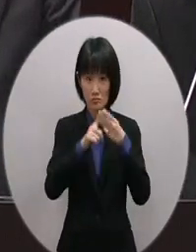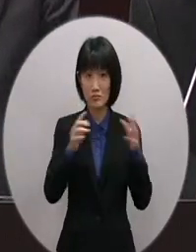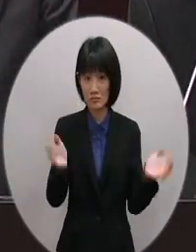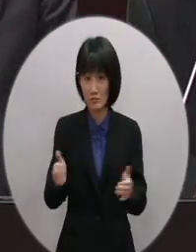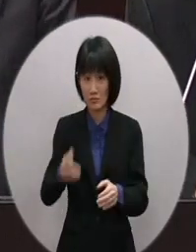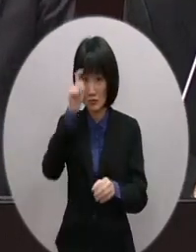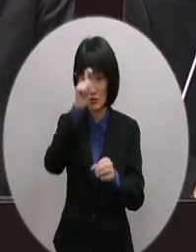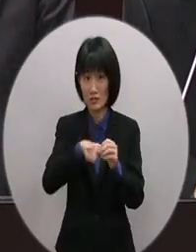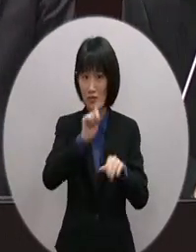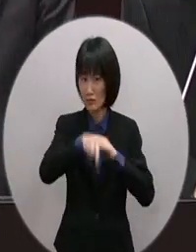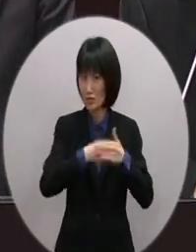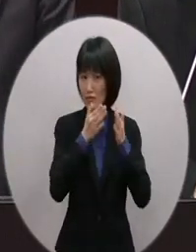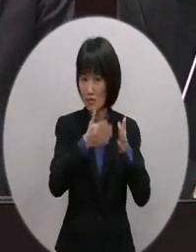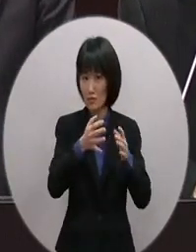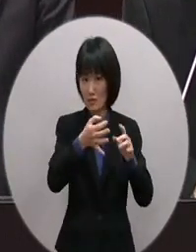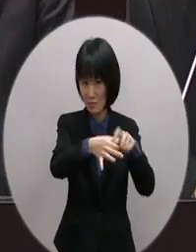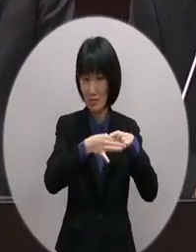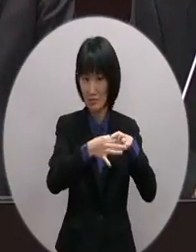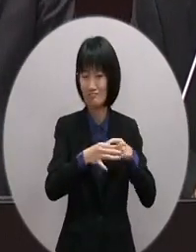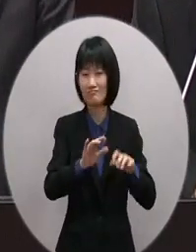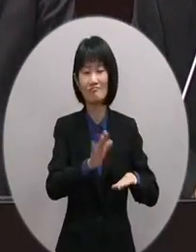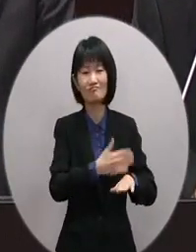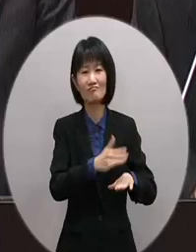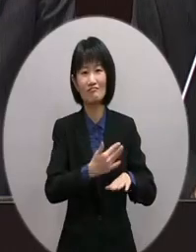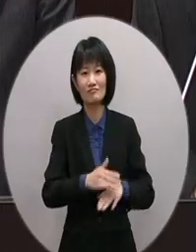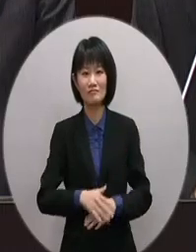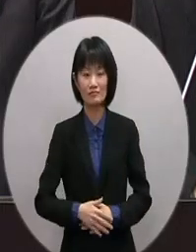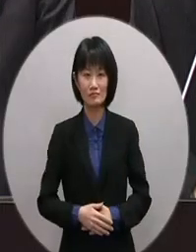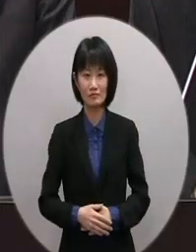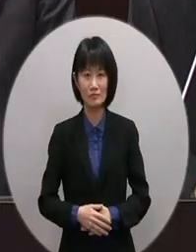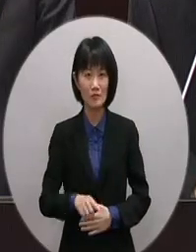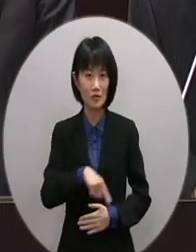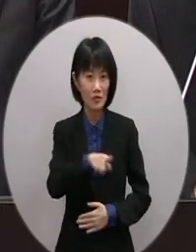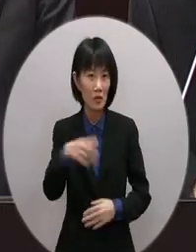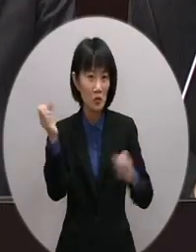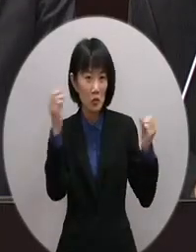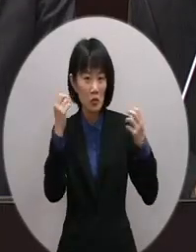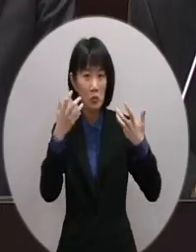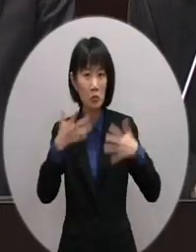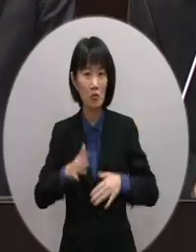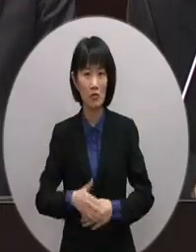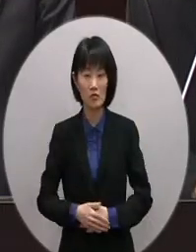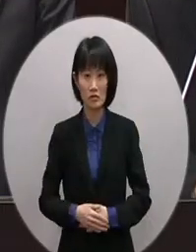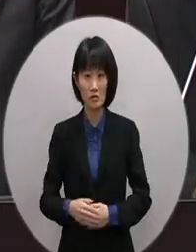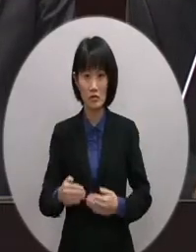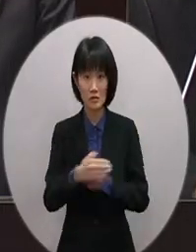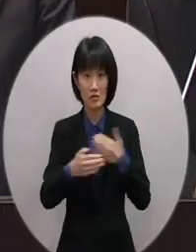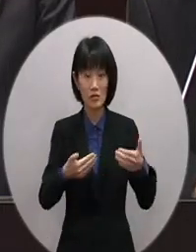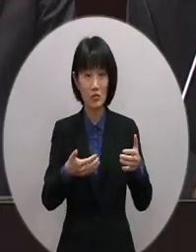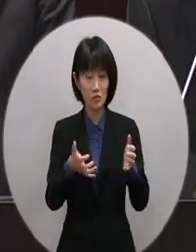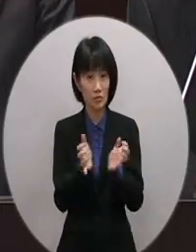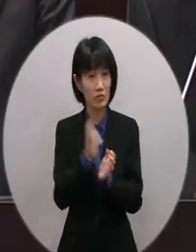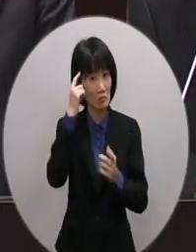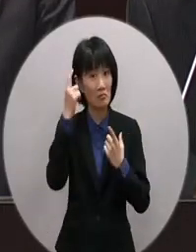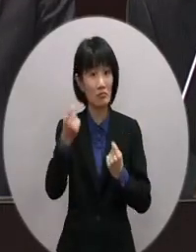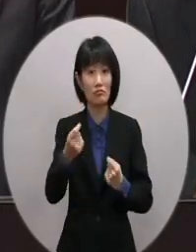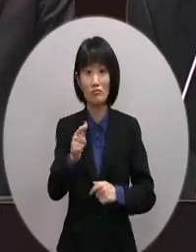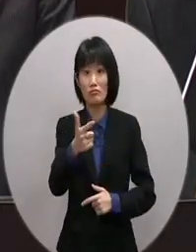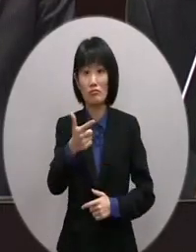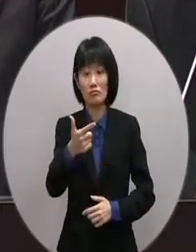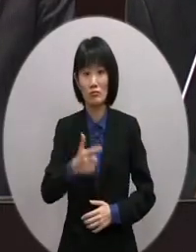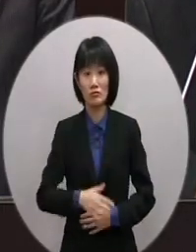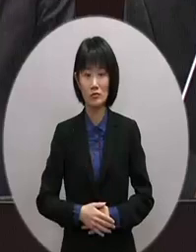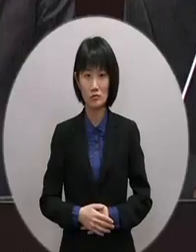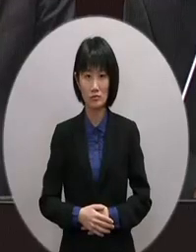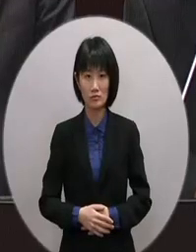看这件事情。刚才您讲的几句大家的传言呢，其实不是交通部的立场，也不会是我们向院里